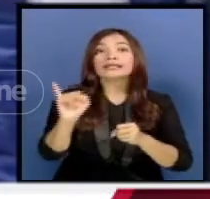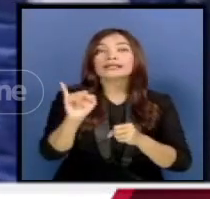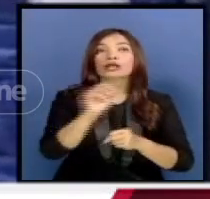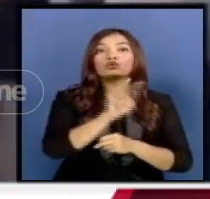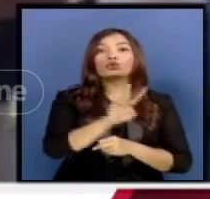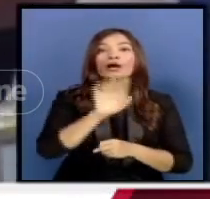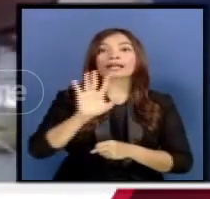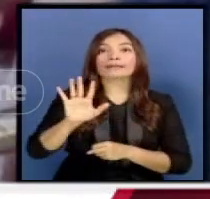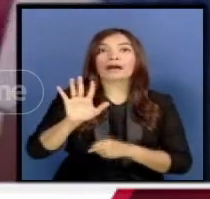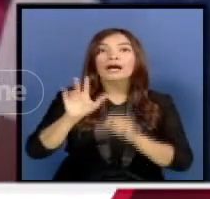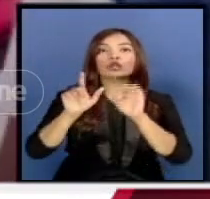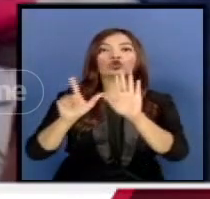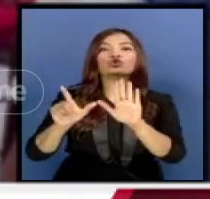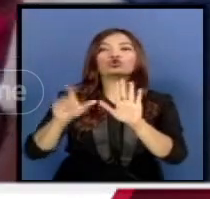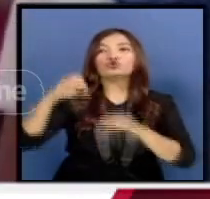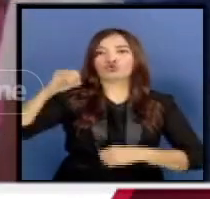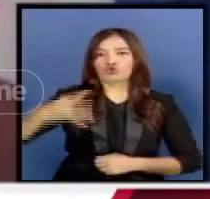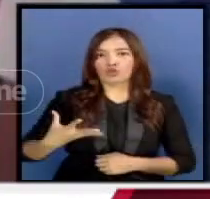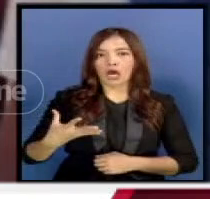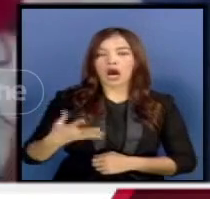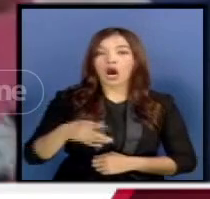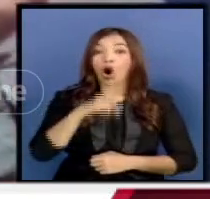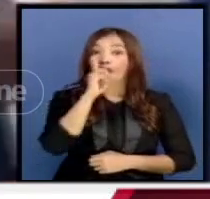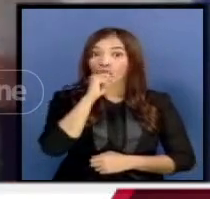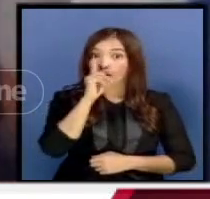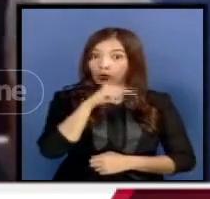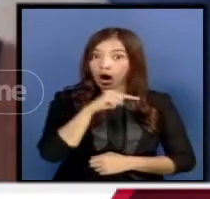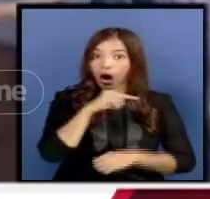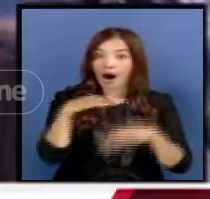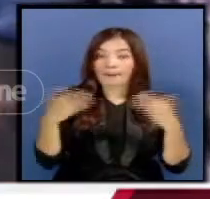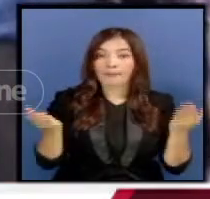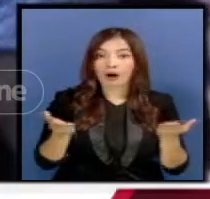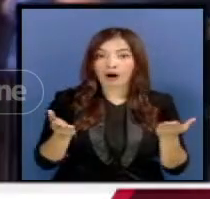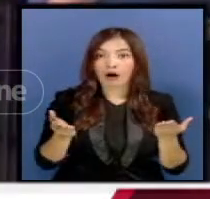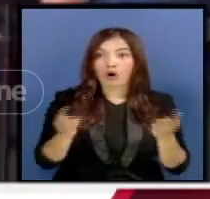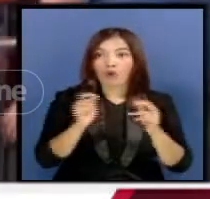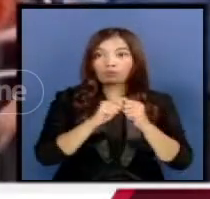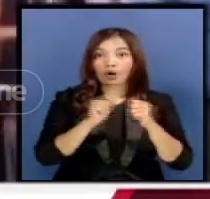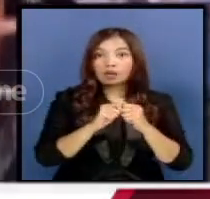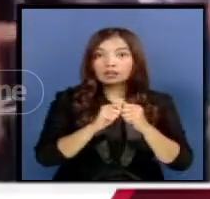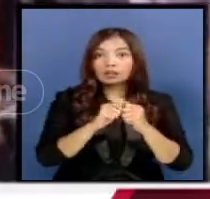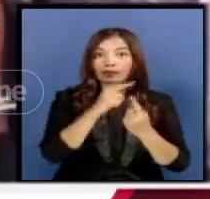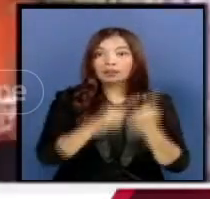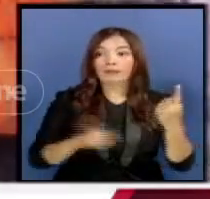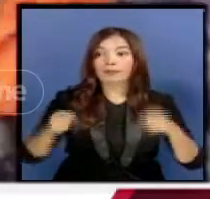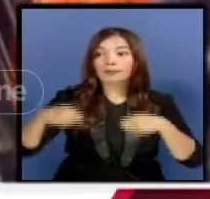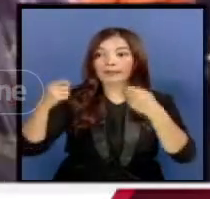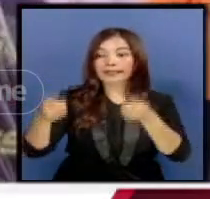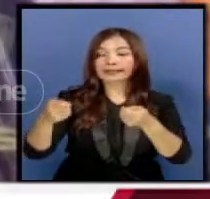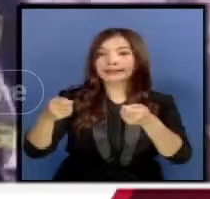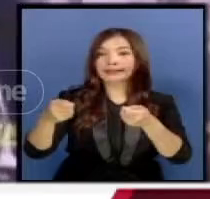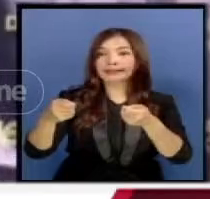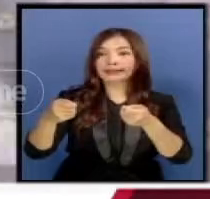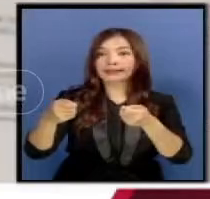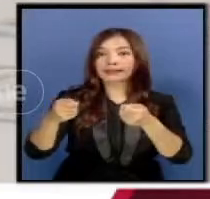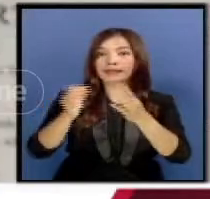257 juta. Di mana modus yang dilakukan, dia pertama membeli dulu,